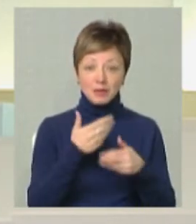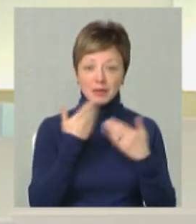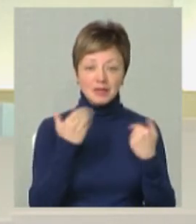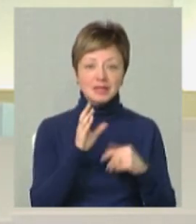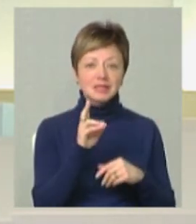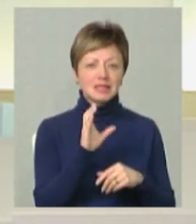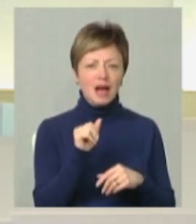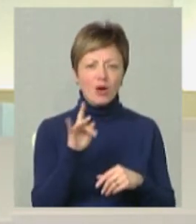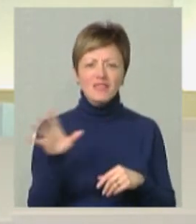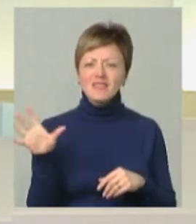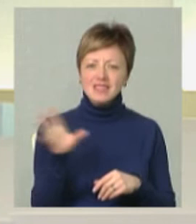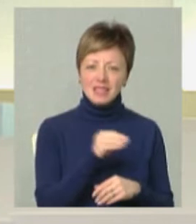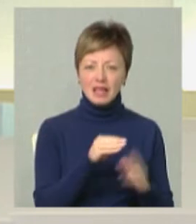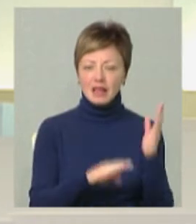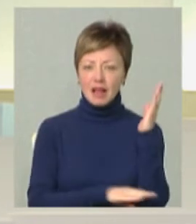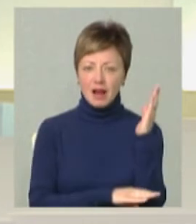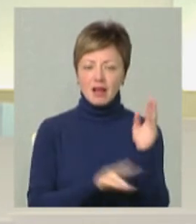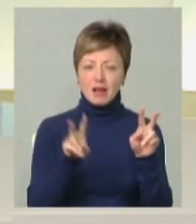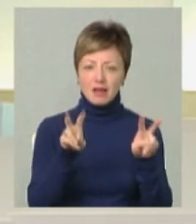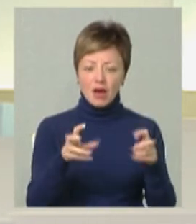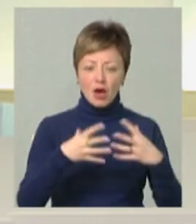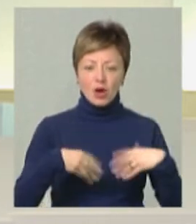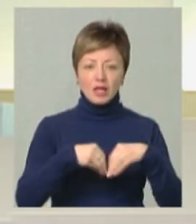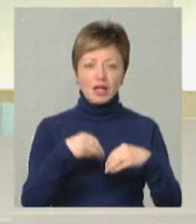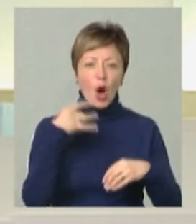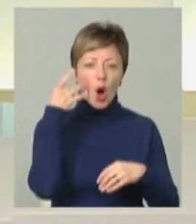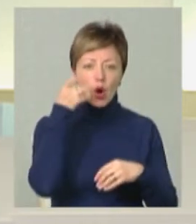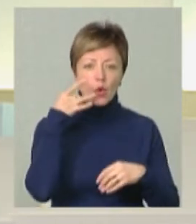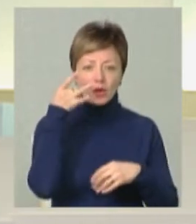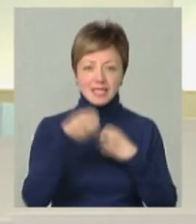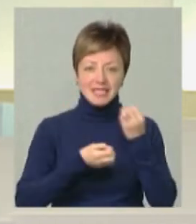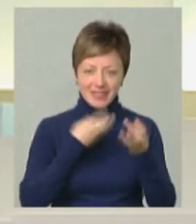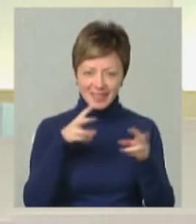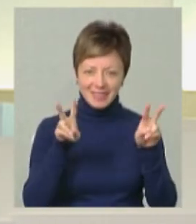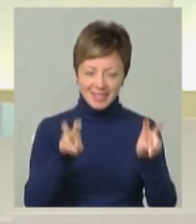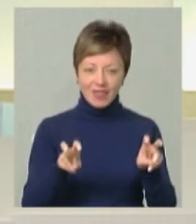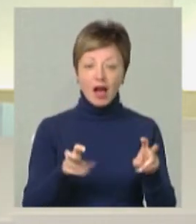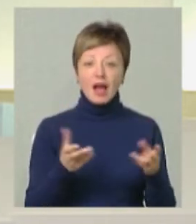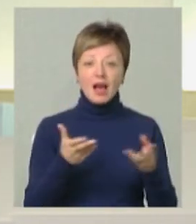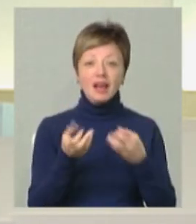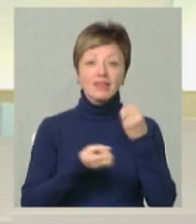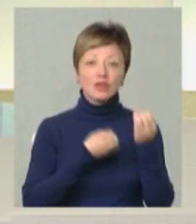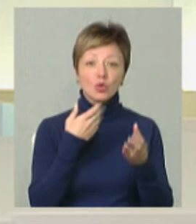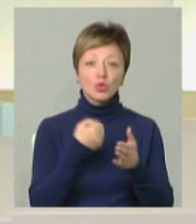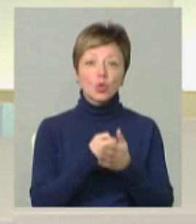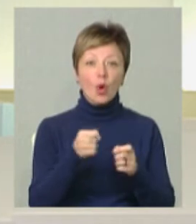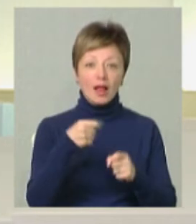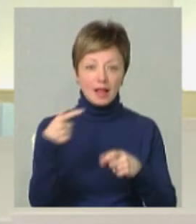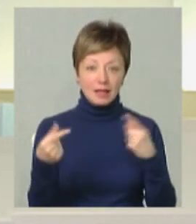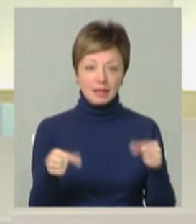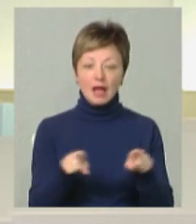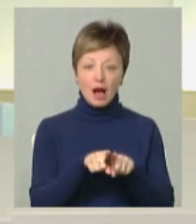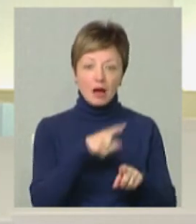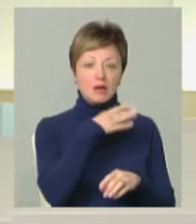зазвичай називають всі ті дерева, родини розових, розоцвітих, ми ще так її називаємо, які квітують до появи листя. Таких рослин